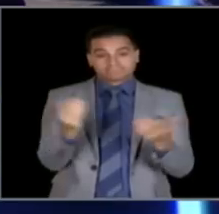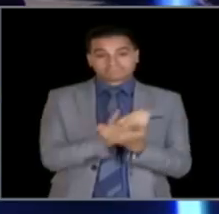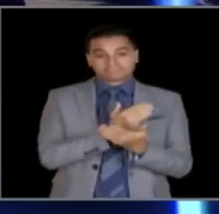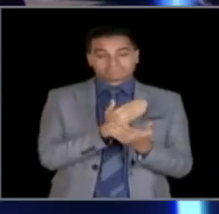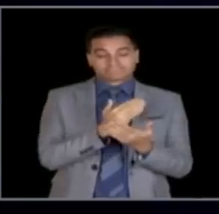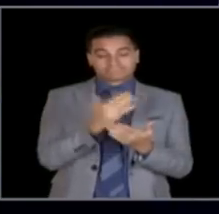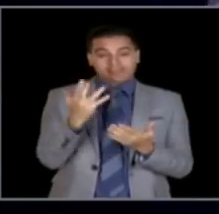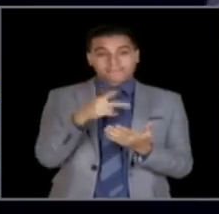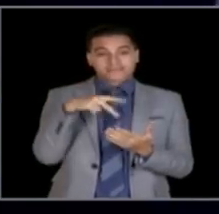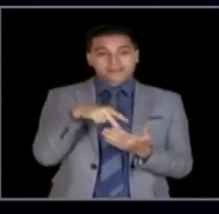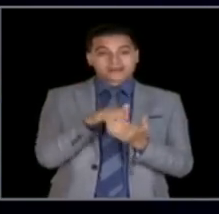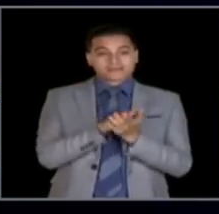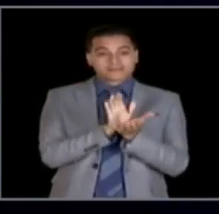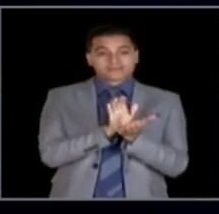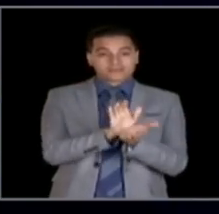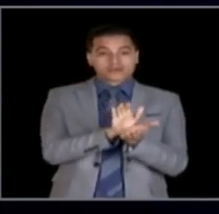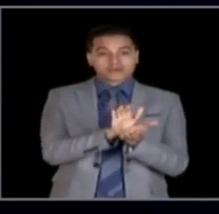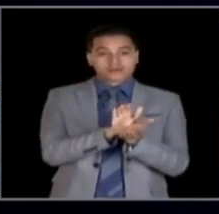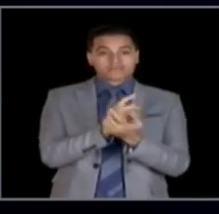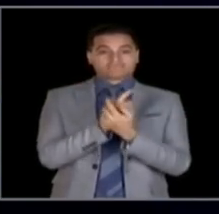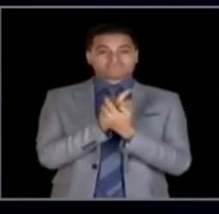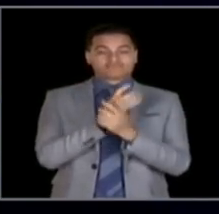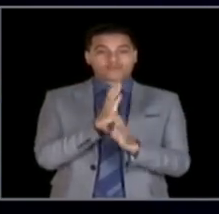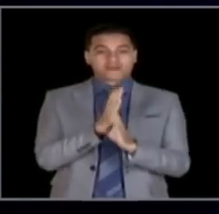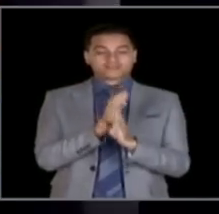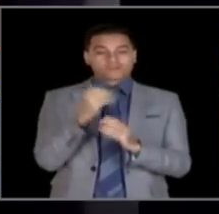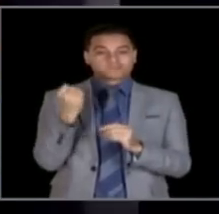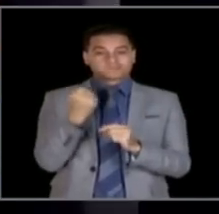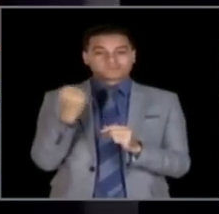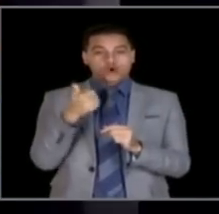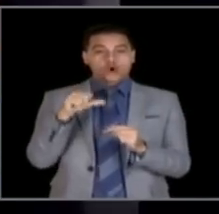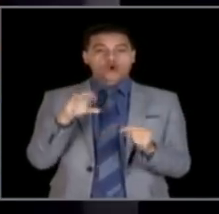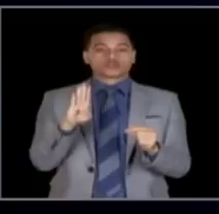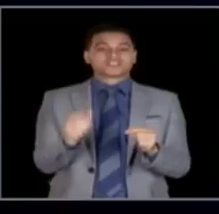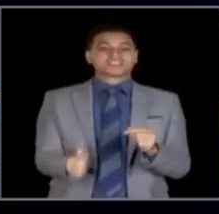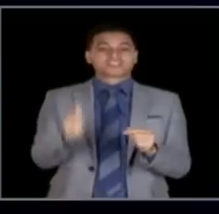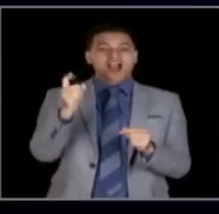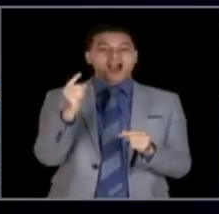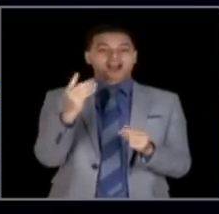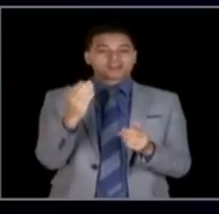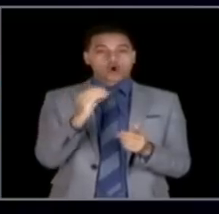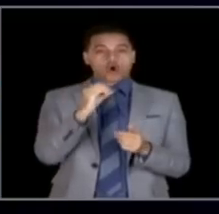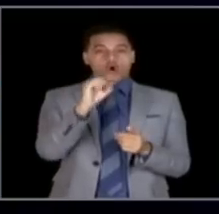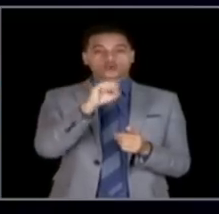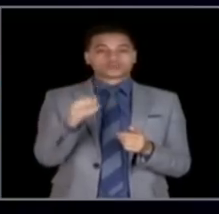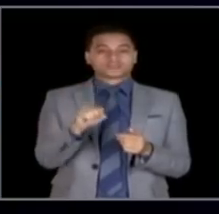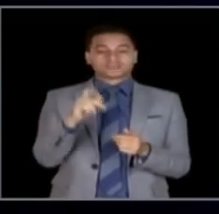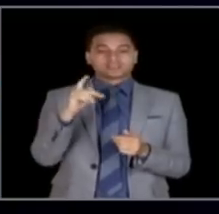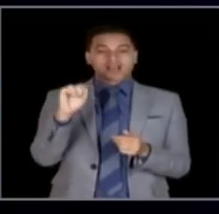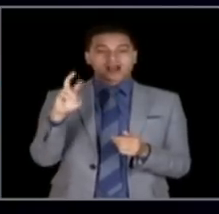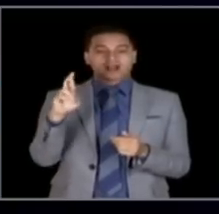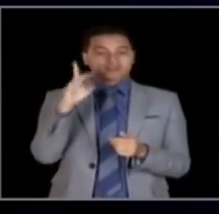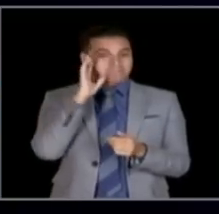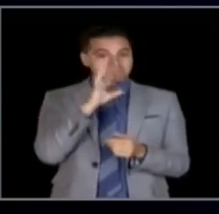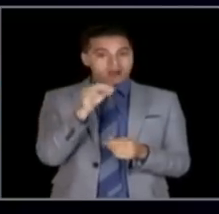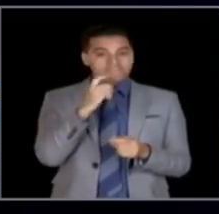ثمانية أوسكار وأربعة جولدن جلوب. فيلم من أجمل الأفلام اللي ممكن تشوفوها